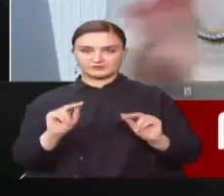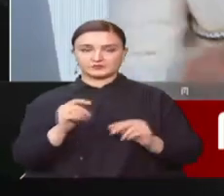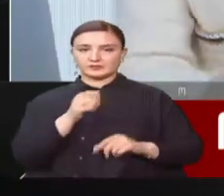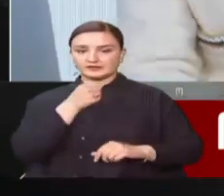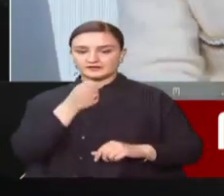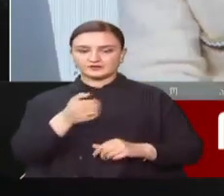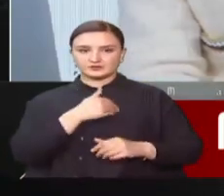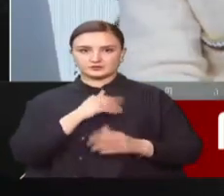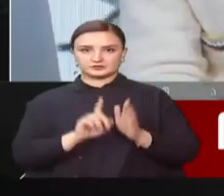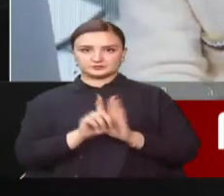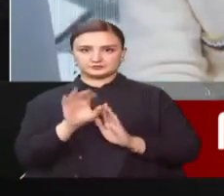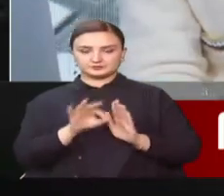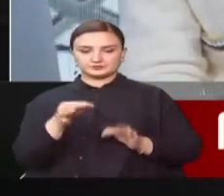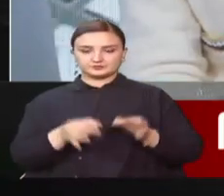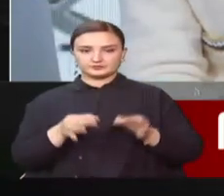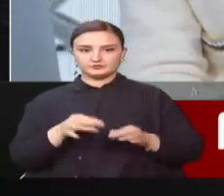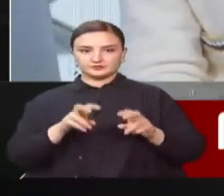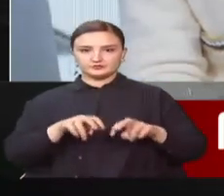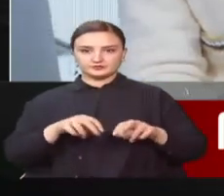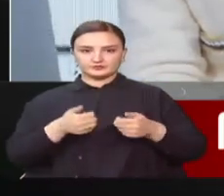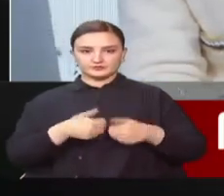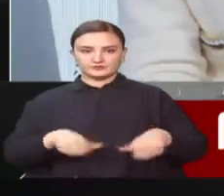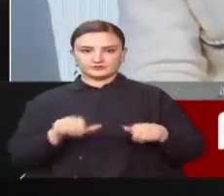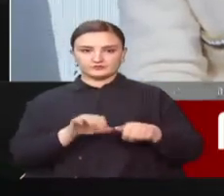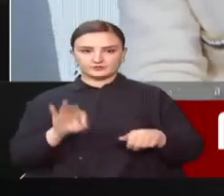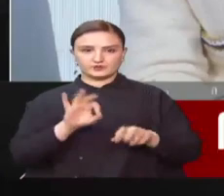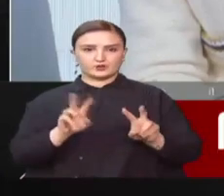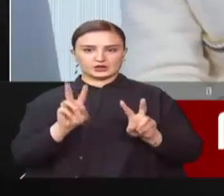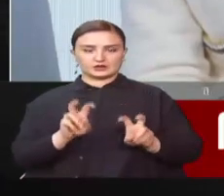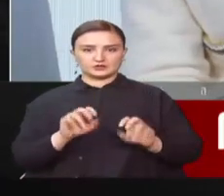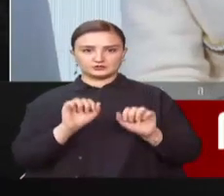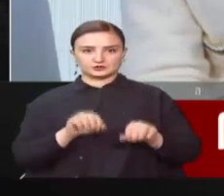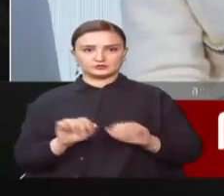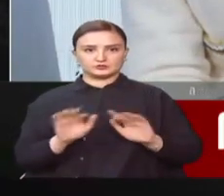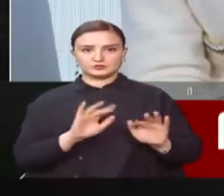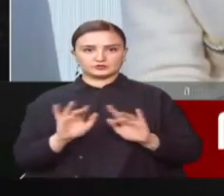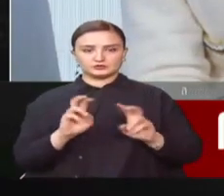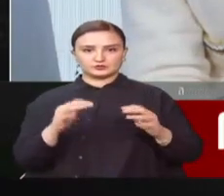сам Арсен Дакав, что были, сам Арсен Дакав, что были, сам Арсен Дакав, что были, сам